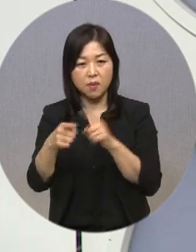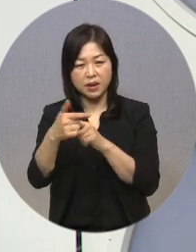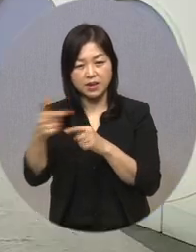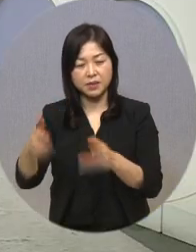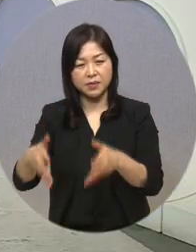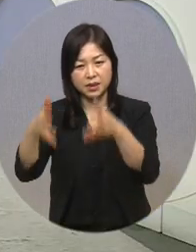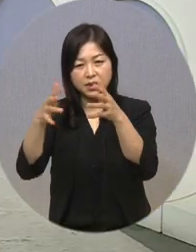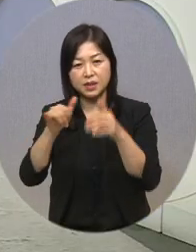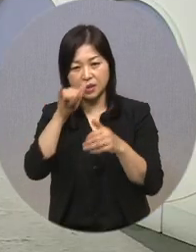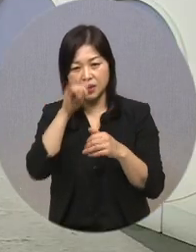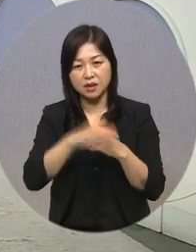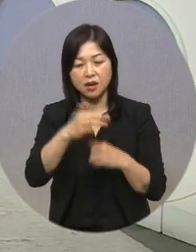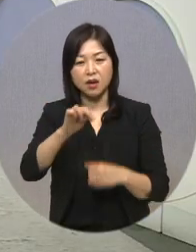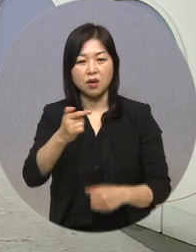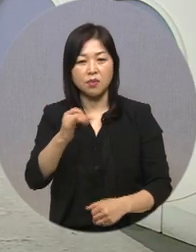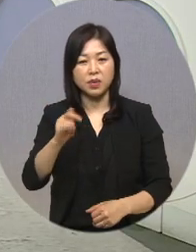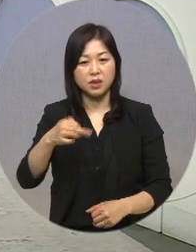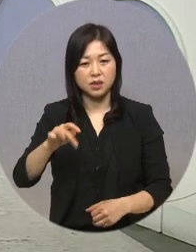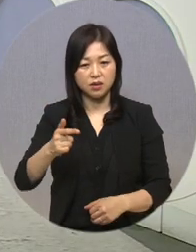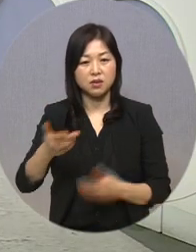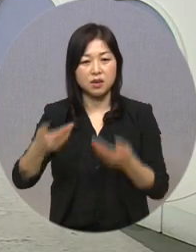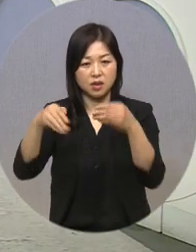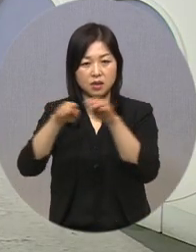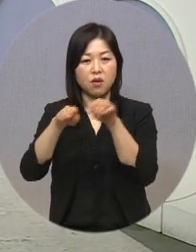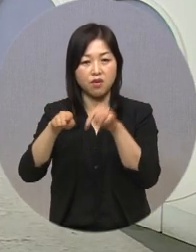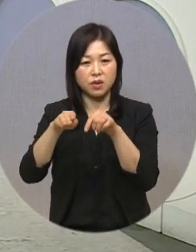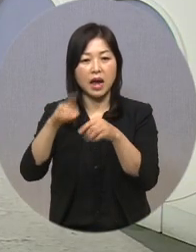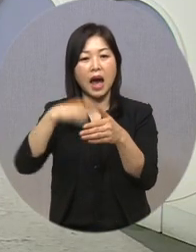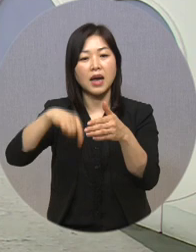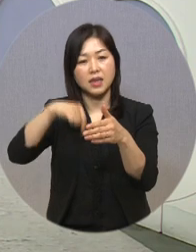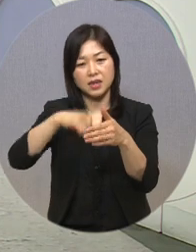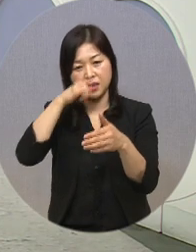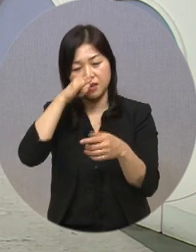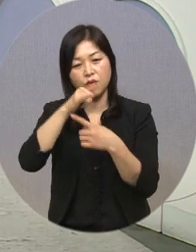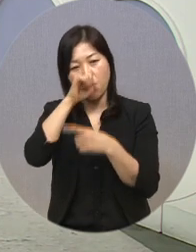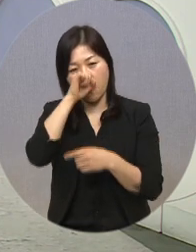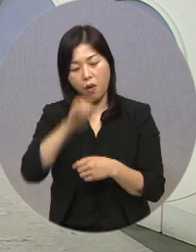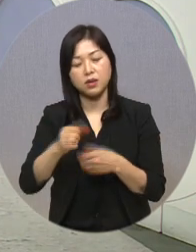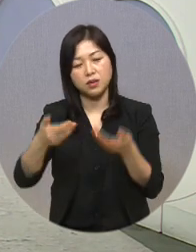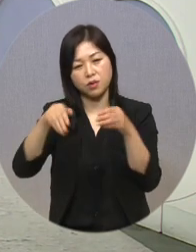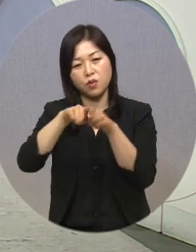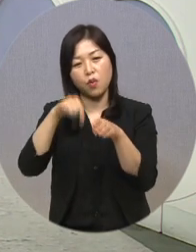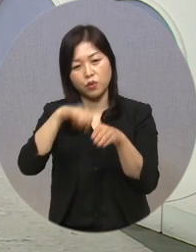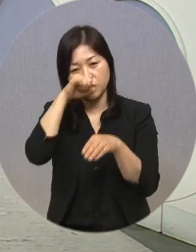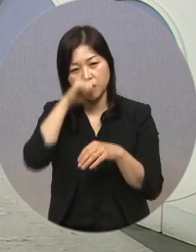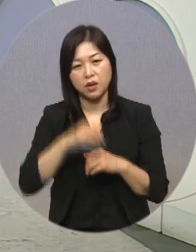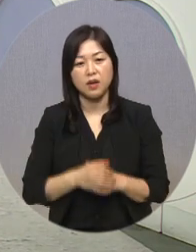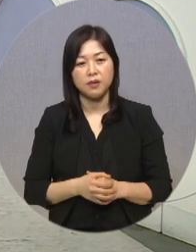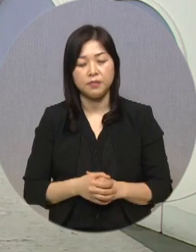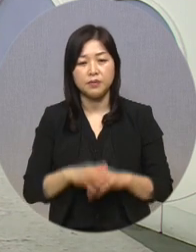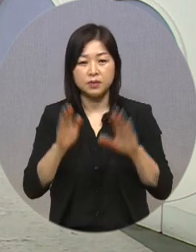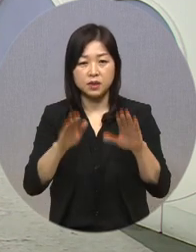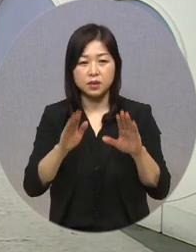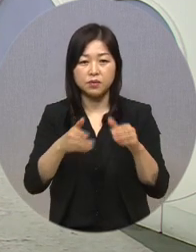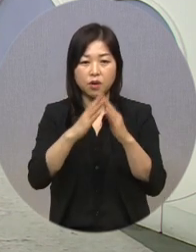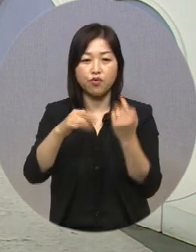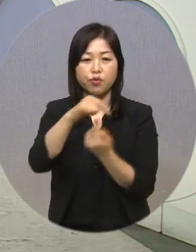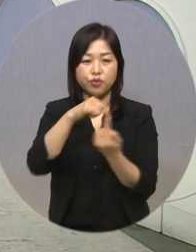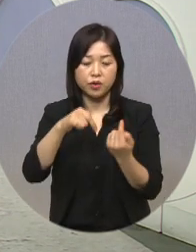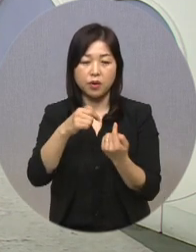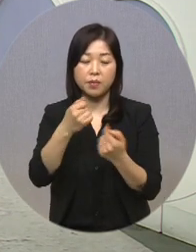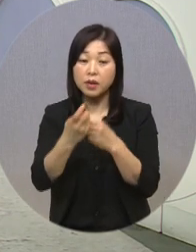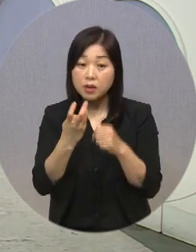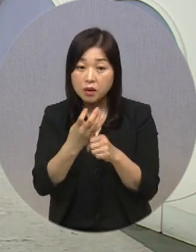그 저 컨벤션 센터 예, 예. 그 안에서 하는데 좋습니다. 시설도 좋고 또 정경련이 고맙게 해주고 몇 년 됐어요? 아카데미